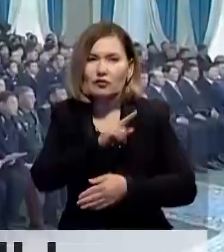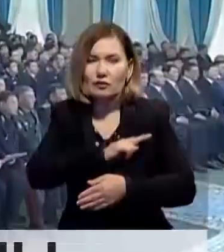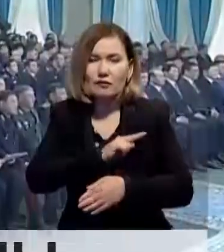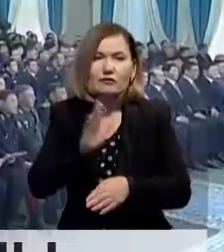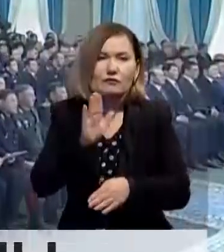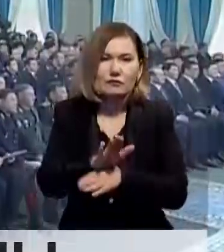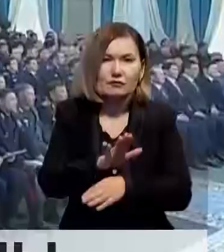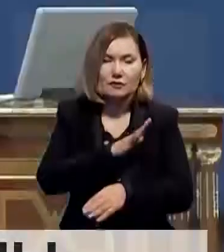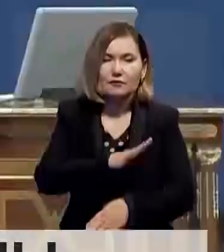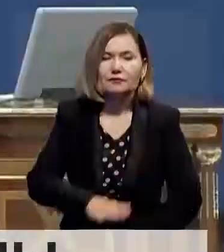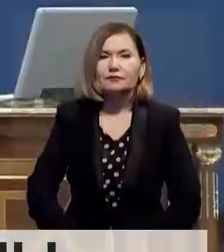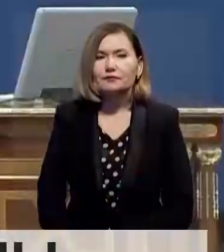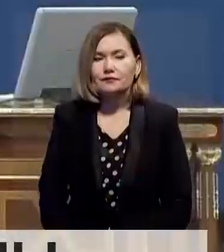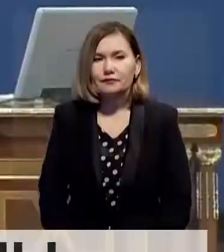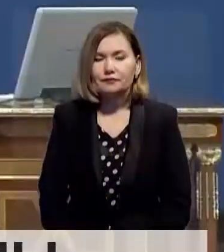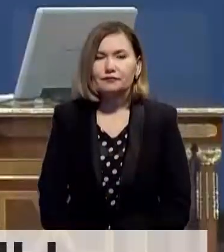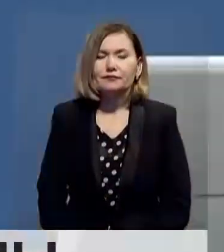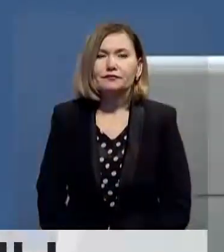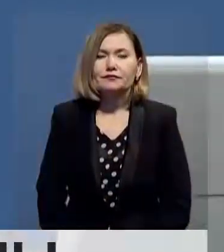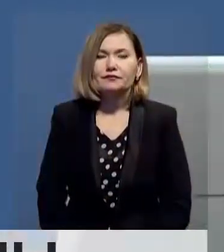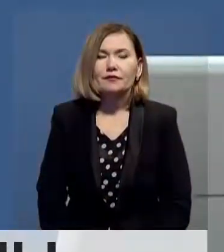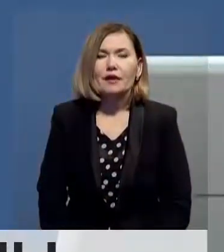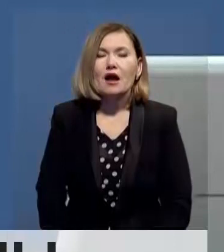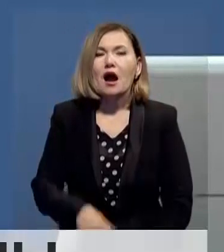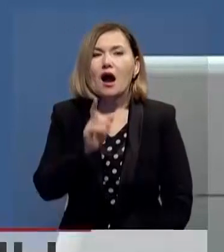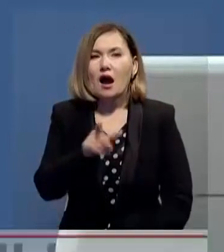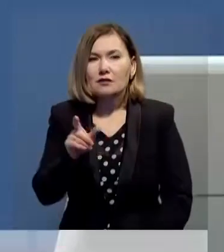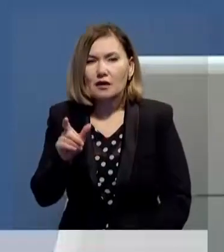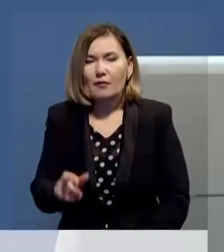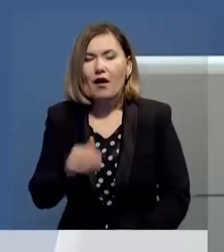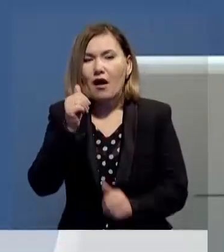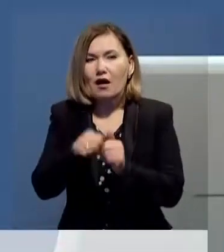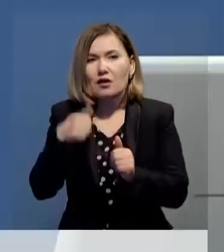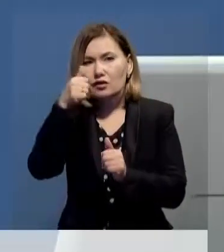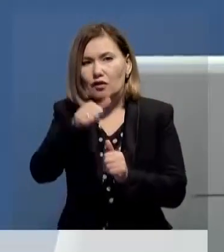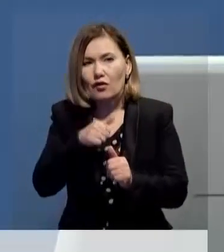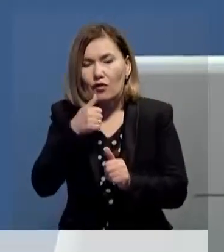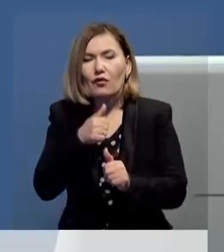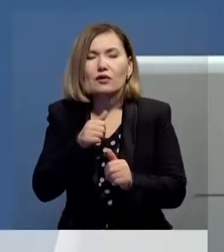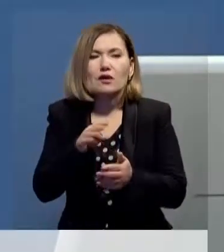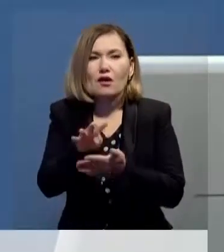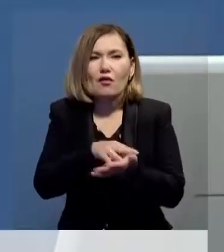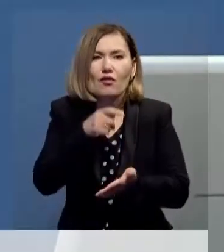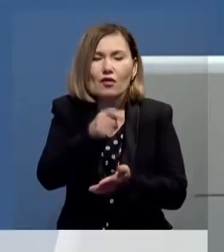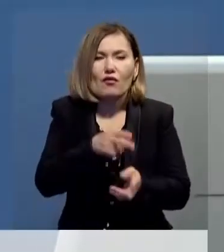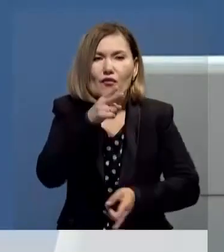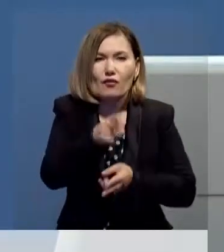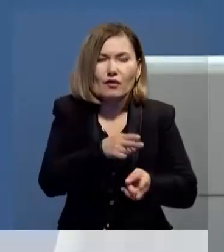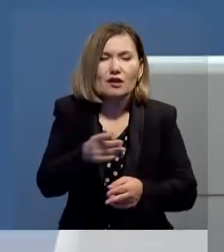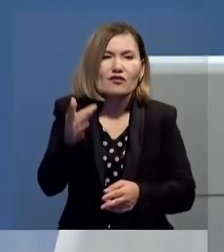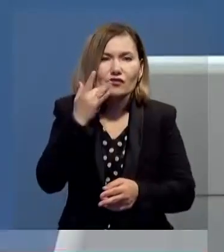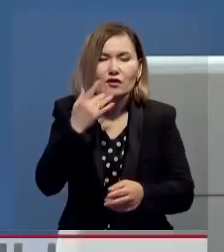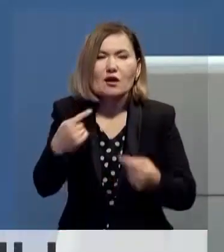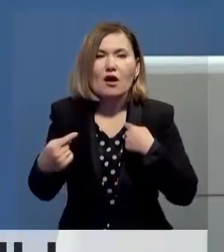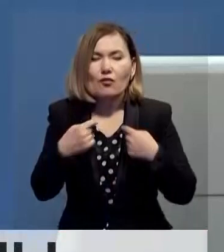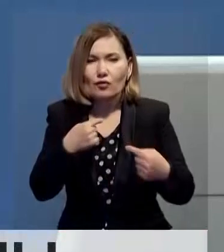годами обивают пороги различных инстанций. Азаматтар жылдар бойы талай мекеменің табалдырығын тоздырып, нақты жауап таппай шындыққа